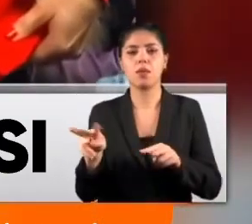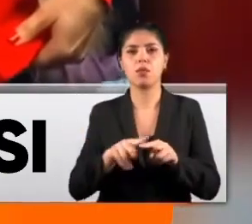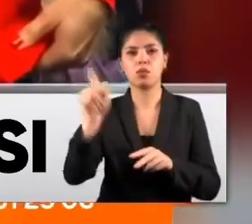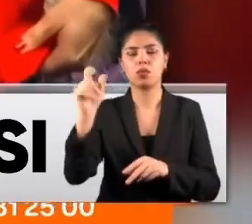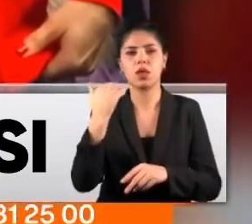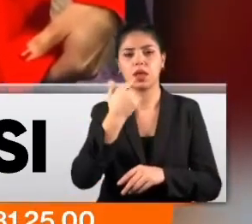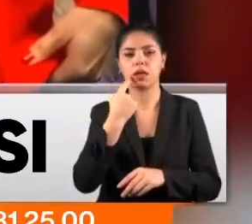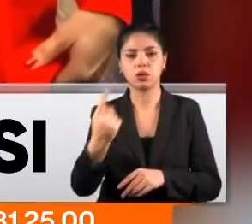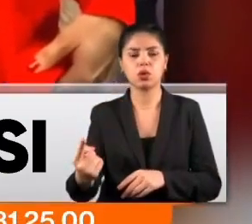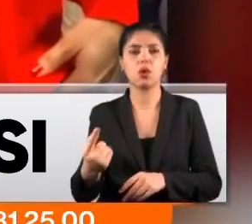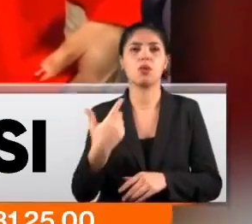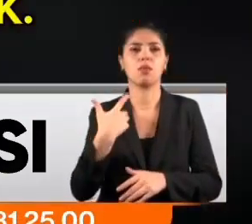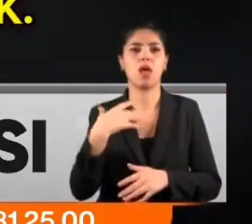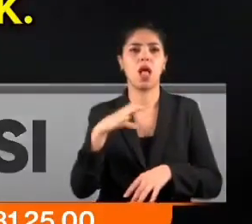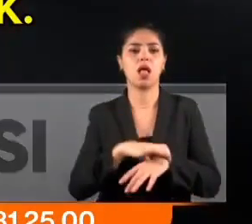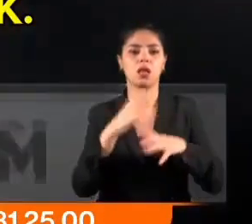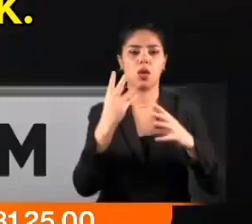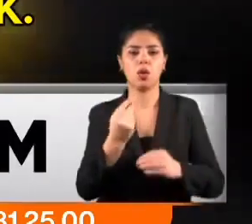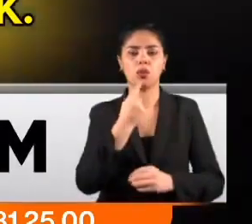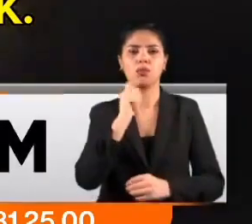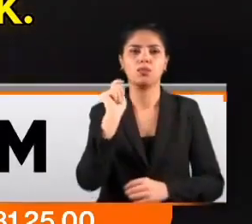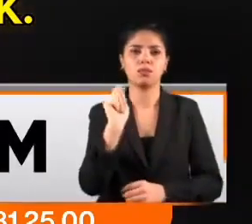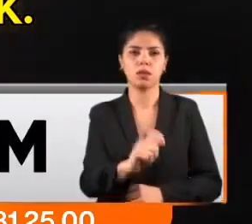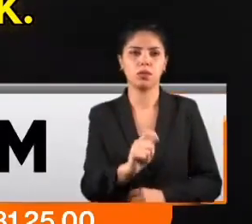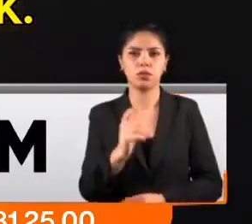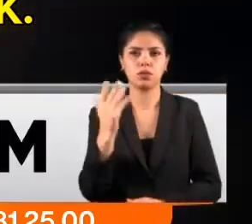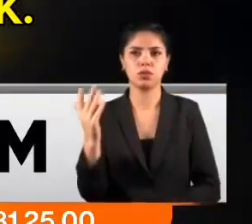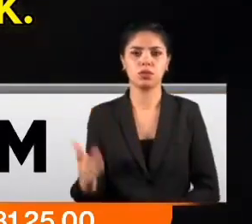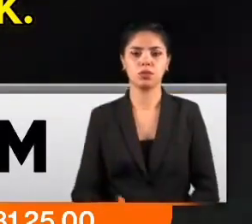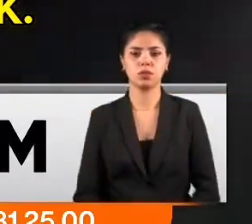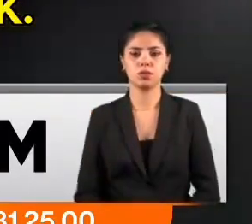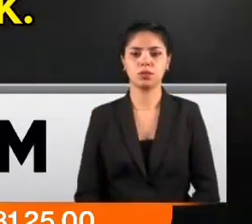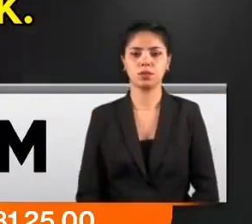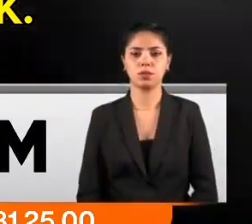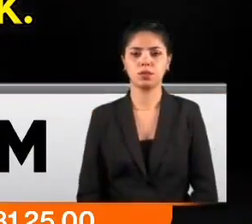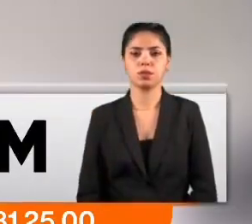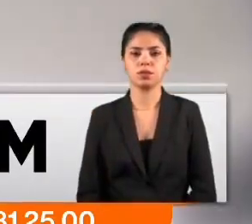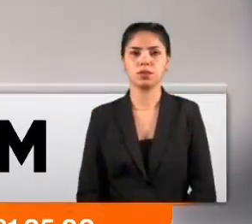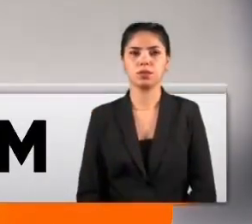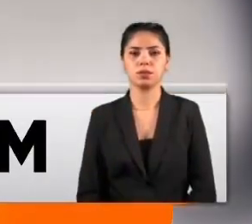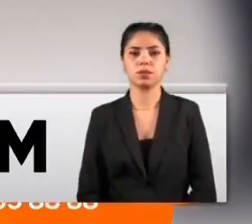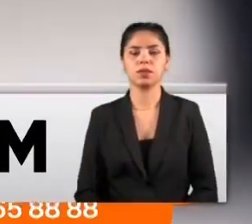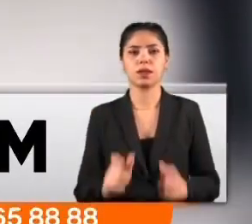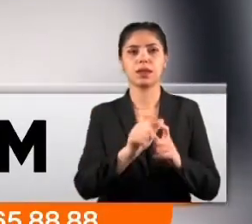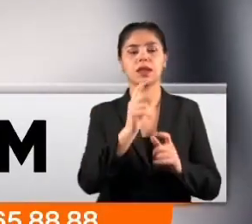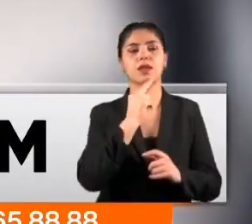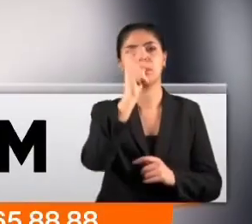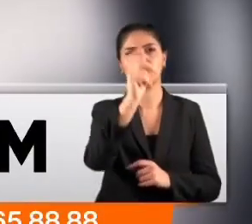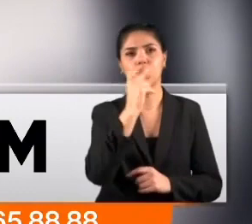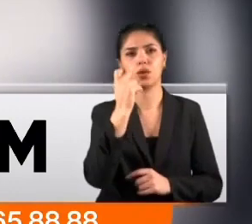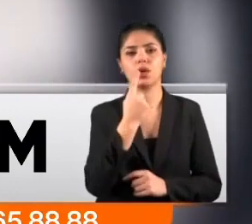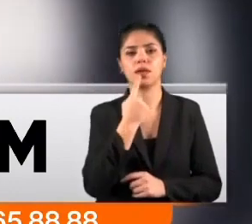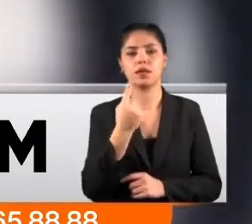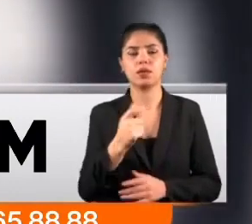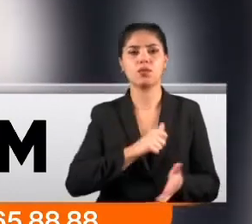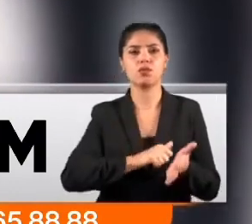oldum, şimdi sinir krizi geçireceğim demiş. Hocamız için oynadık, her zaman, her yerde onun destekçisiyiz. Seçil Erzan'ın dolandırdığı iddia